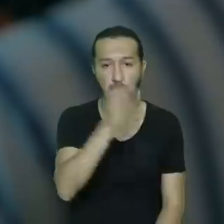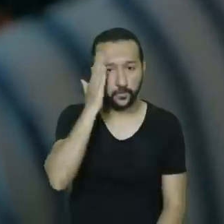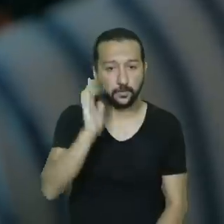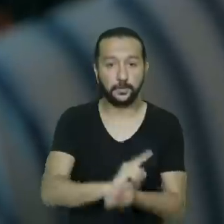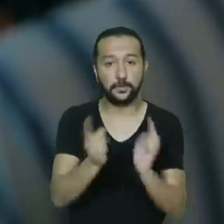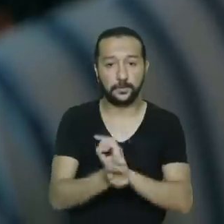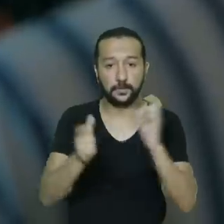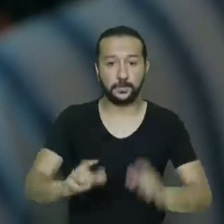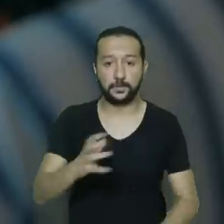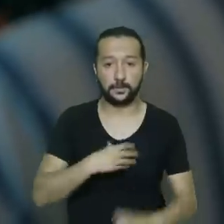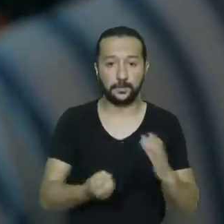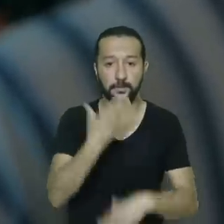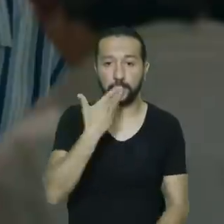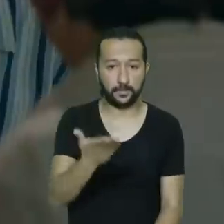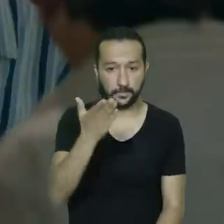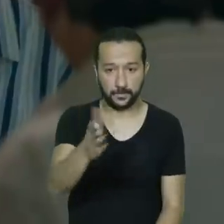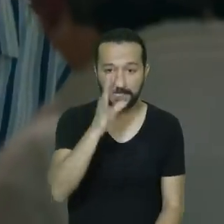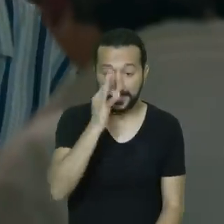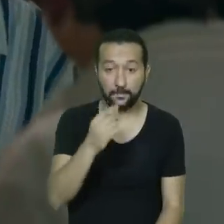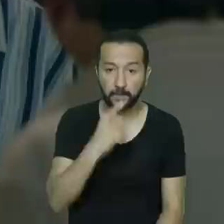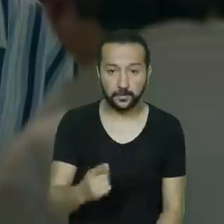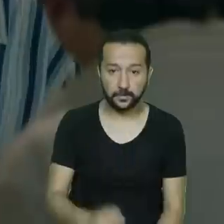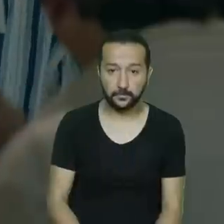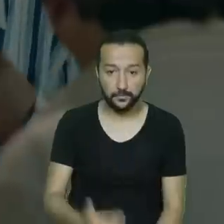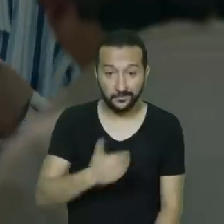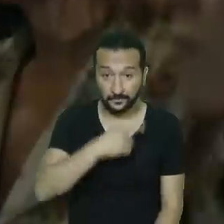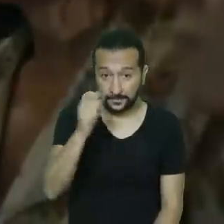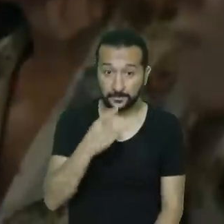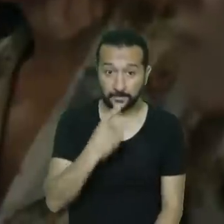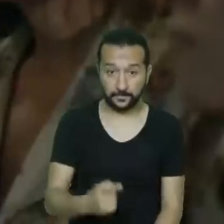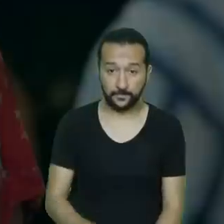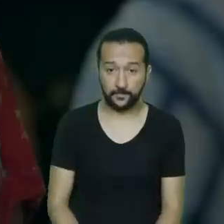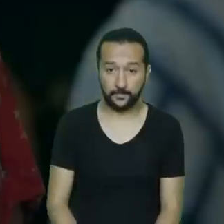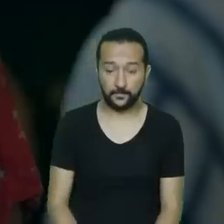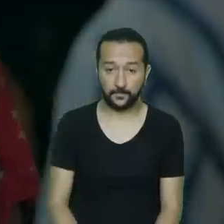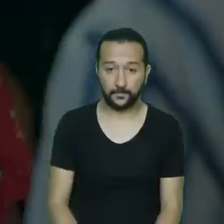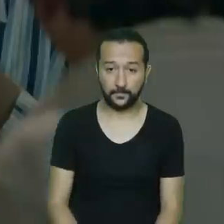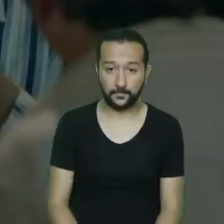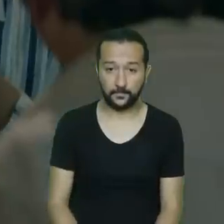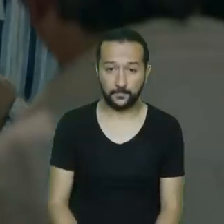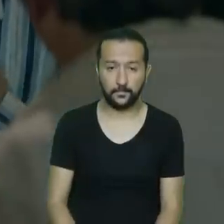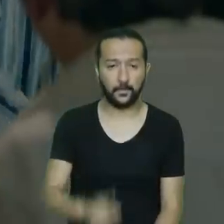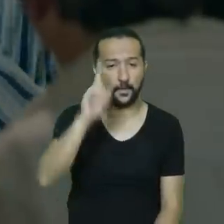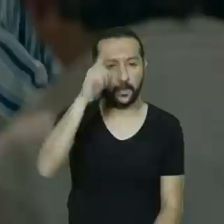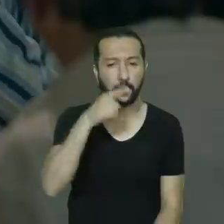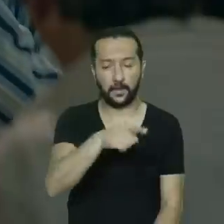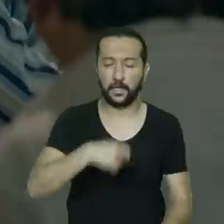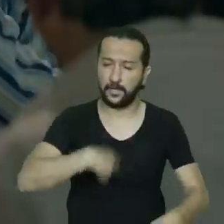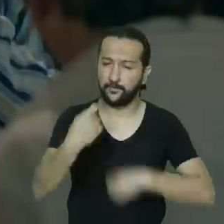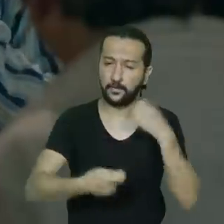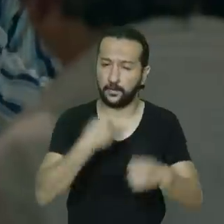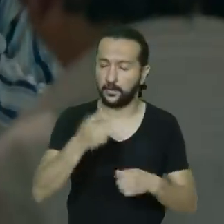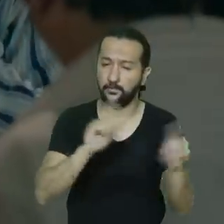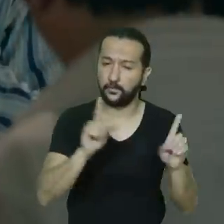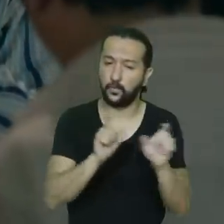Uyuyacağına kasabaya sahip çıksın demişsin ya? Kim demiş? Ben mi demiş? Başlar olumlu sallandı. Allah guru